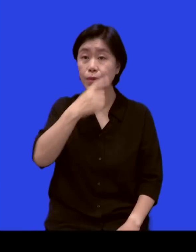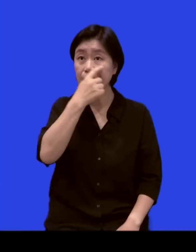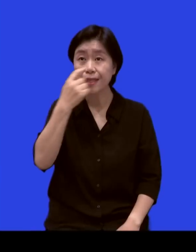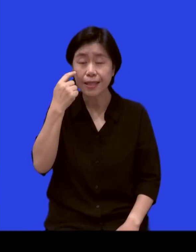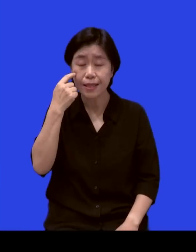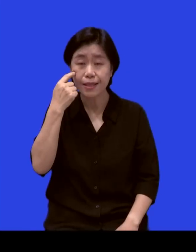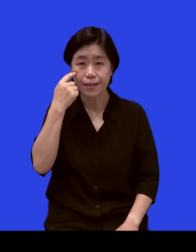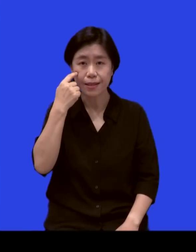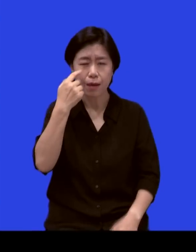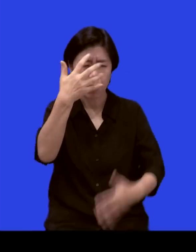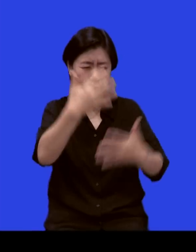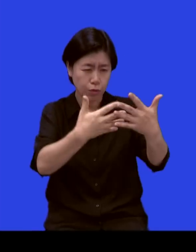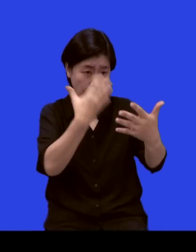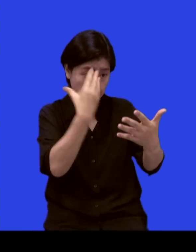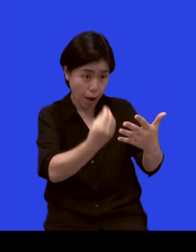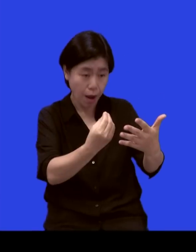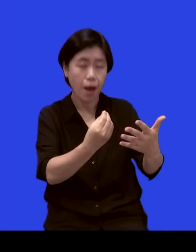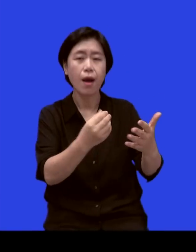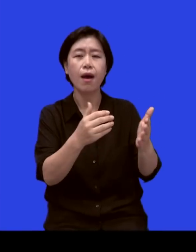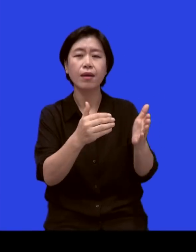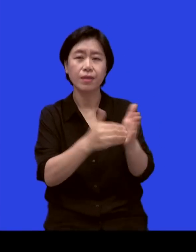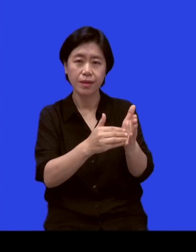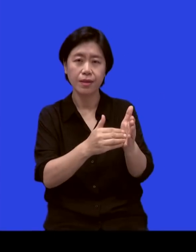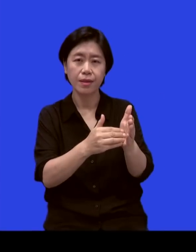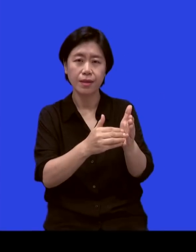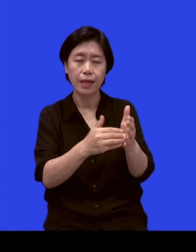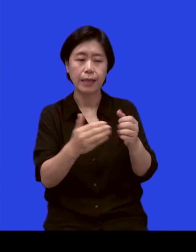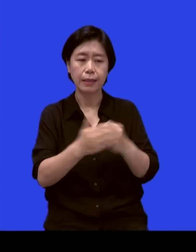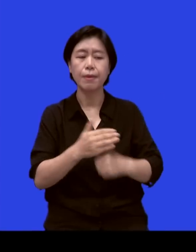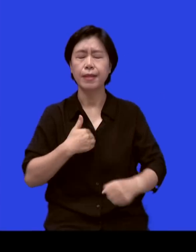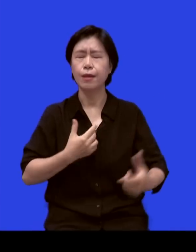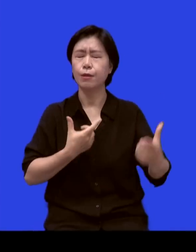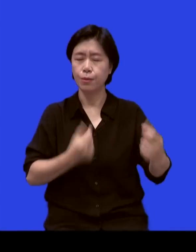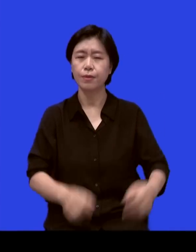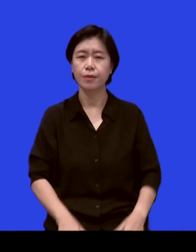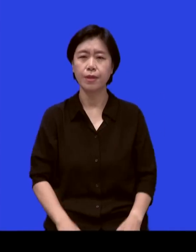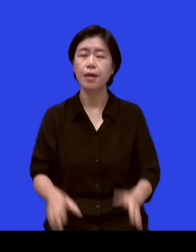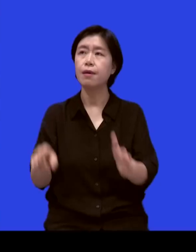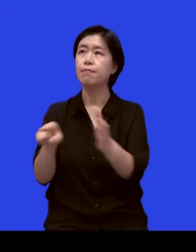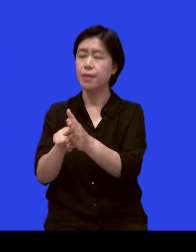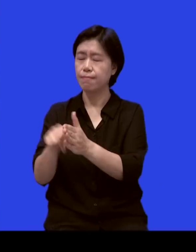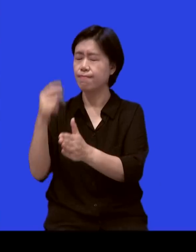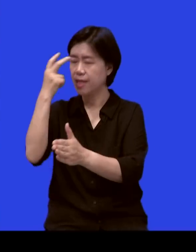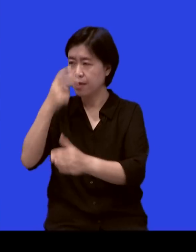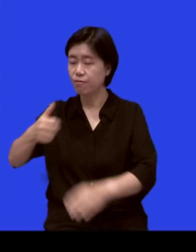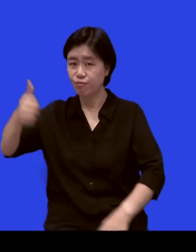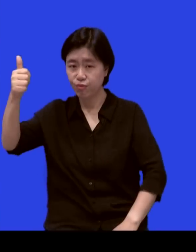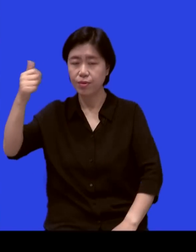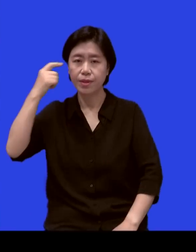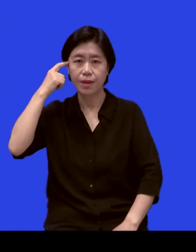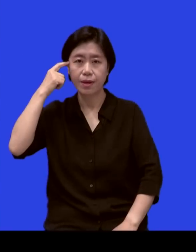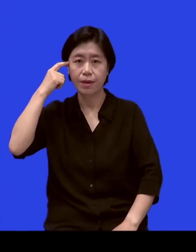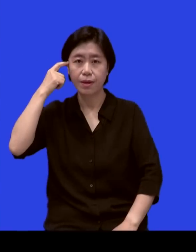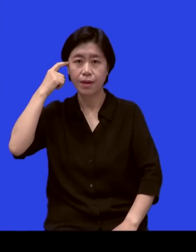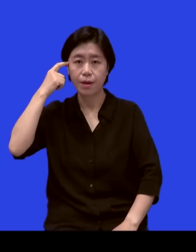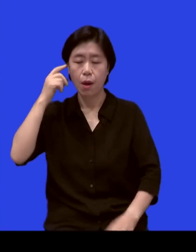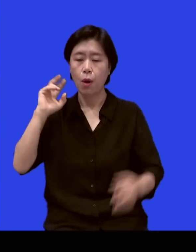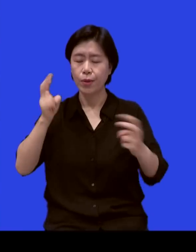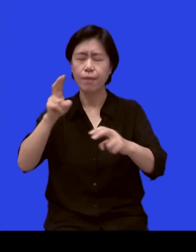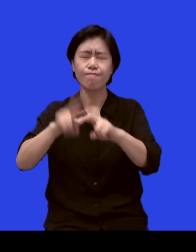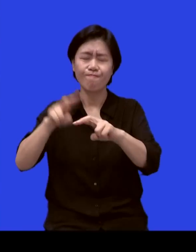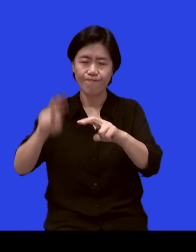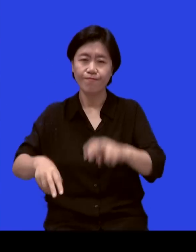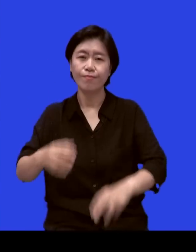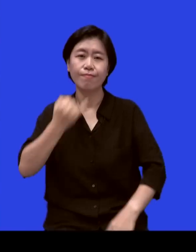예. 결단을 하고 아. 안 하겠다. 회사 잘리 가고 하고 안 하겠다고 얘기를 했다는 거예요. 네네. 용기를